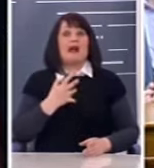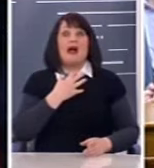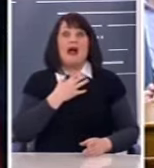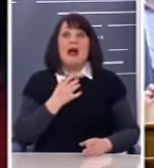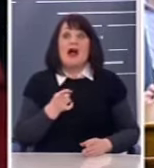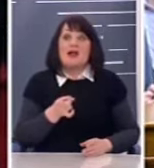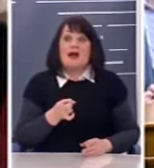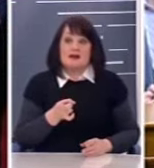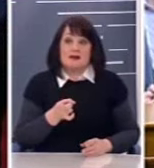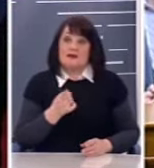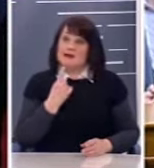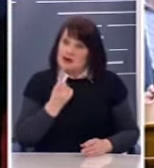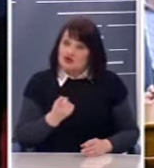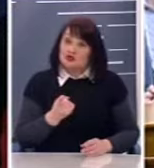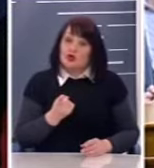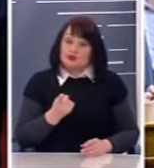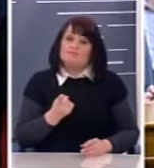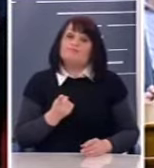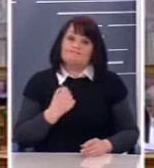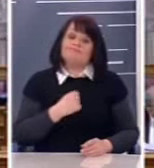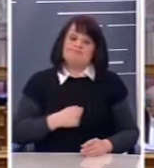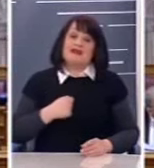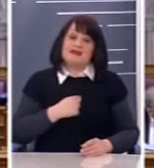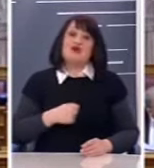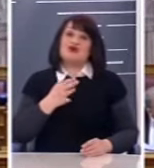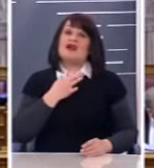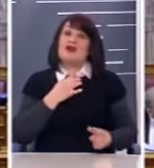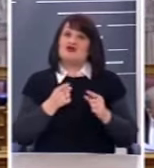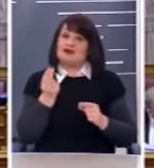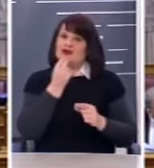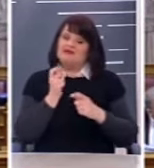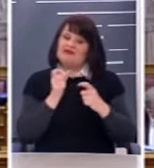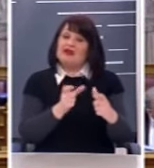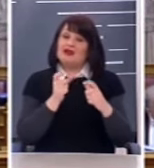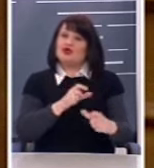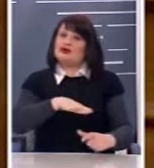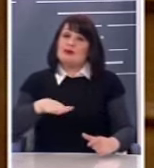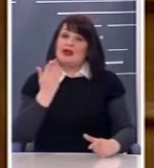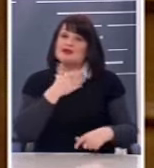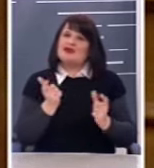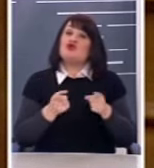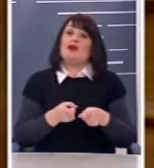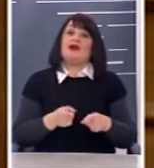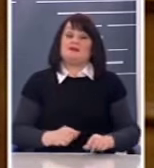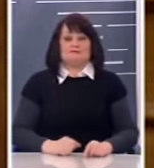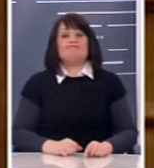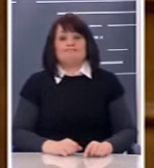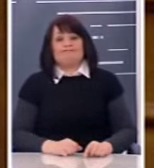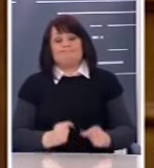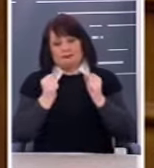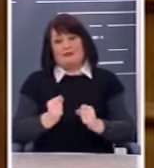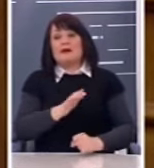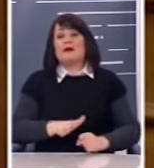ναι, εντάξει, να σας πω ότι δεν είναι ανούσιο, δυστυχώς. Δυστυχώς. Διότι βρισκόμαστε σε μια